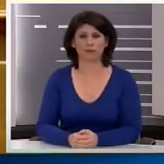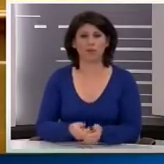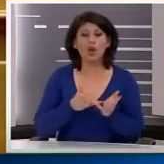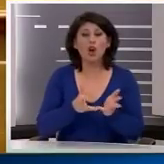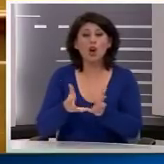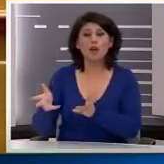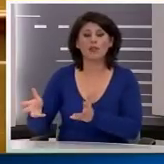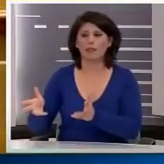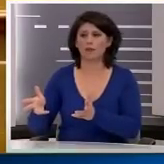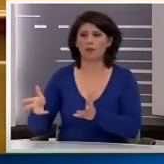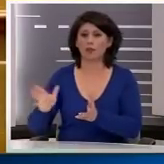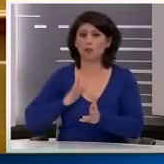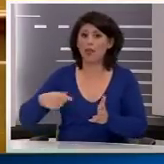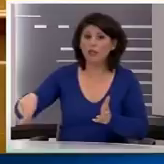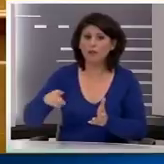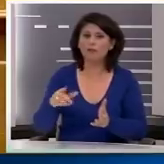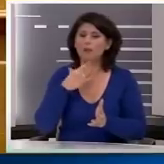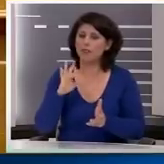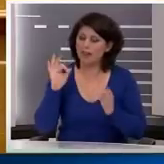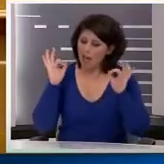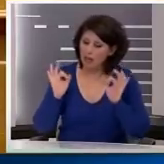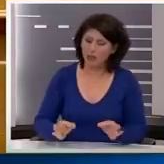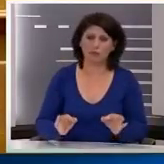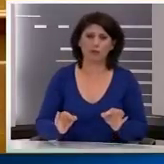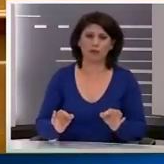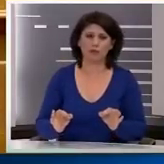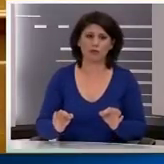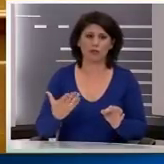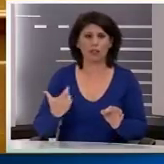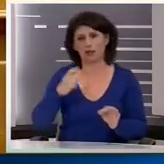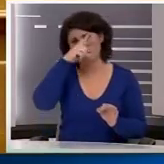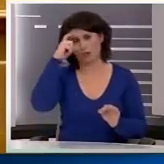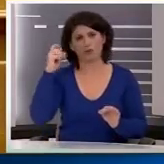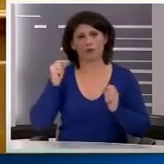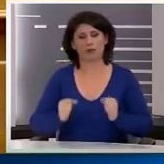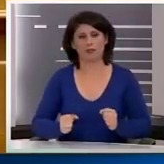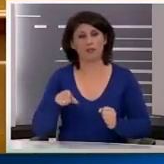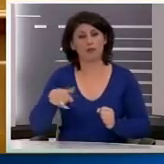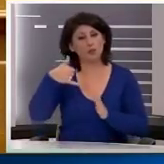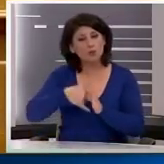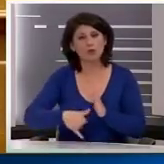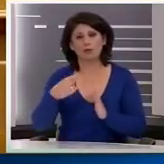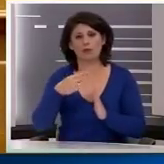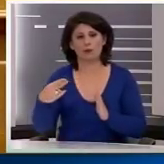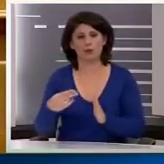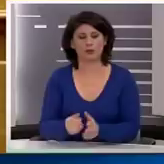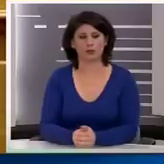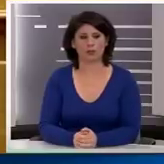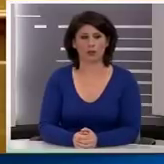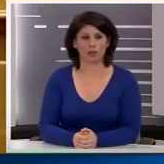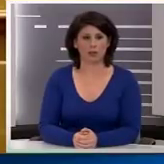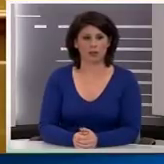κοροϊδεύετε τον κόσμο επειδή ακριβώς έχετε βρεθεί σε δύσκολη θέση. Αυτή είναι η ουσία του θέματος.